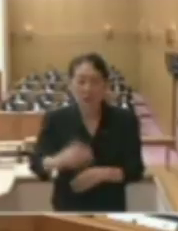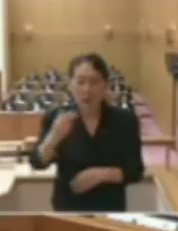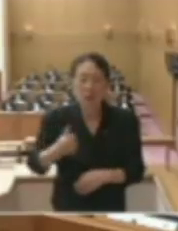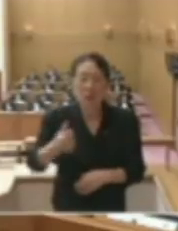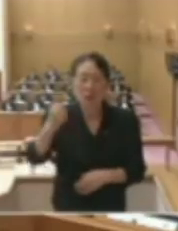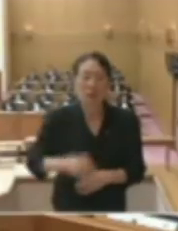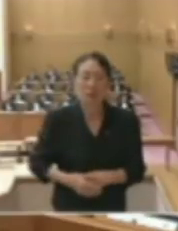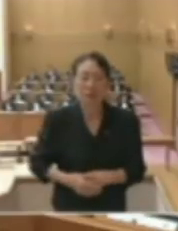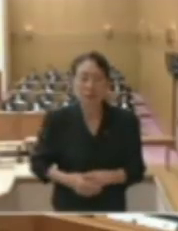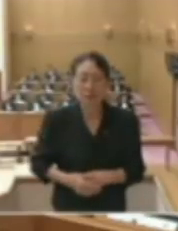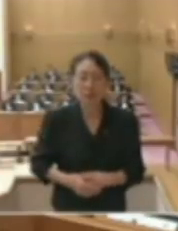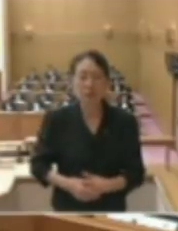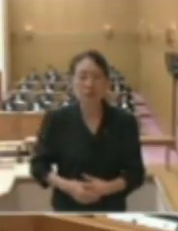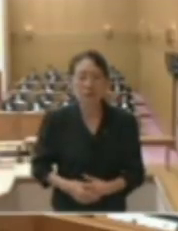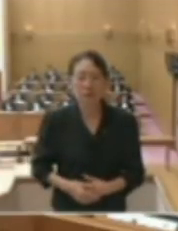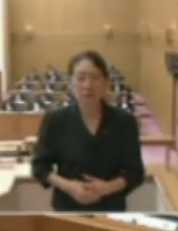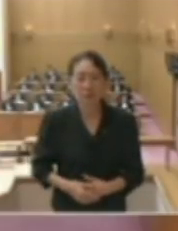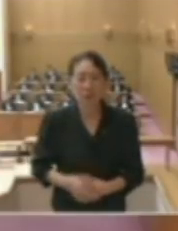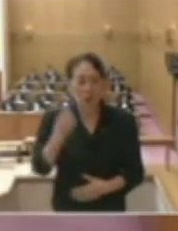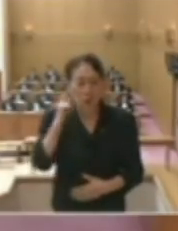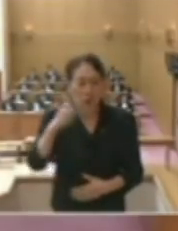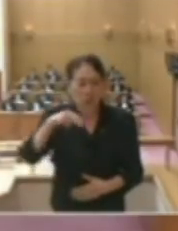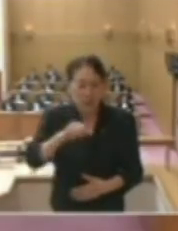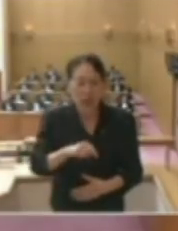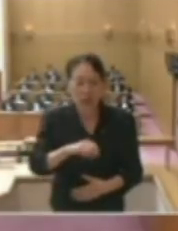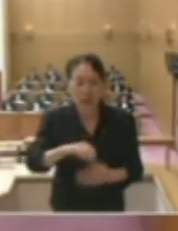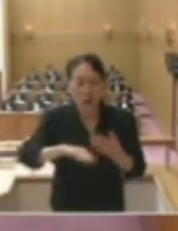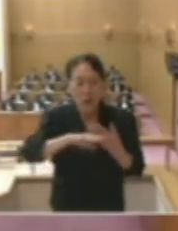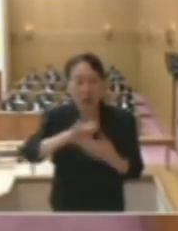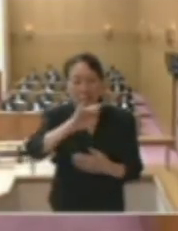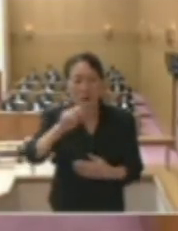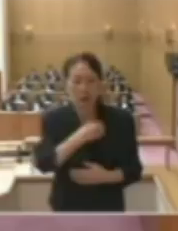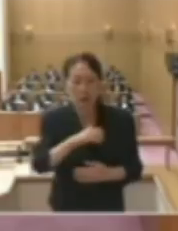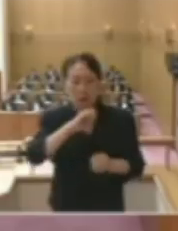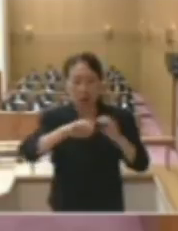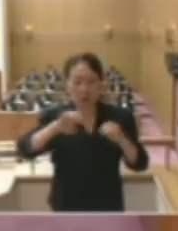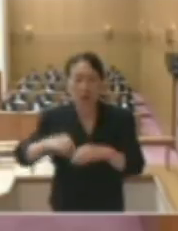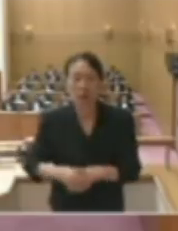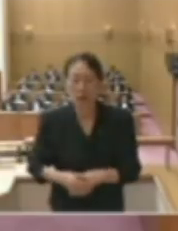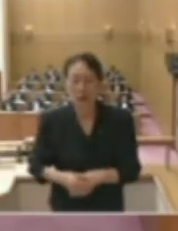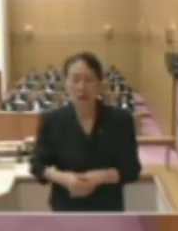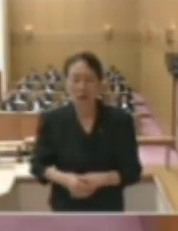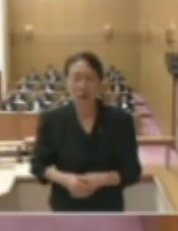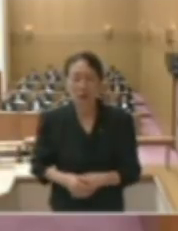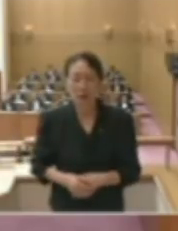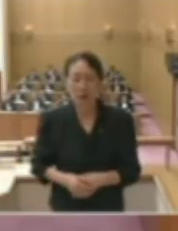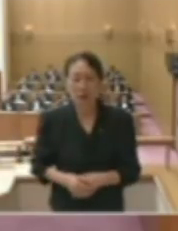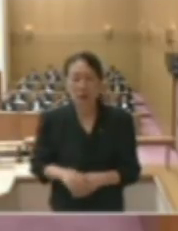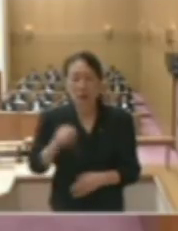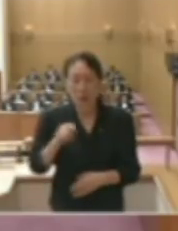ください。 うるさいな。質問しなくて。関係が。